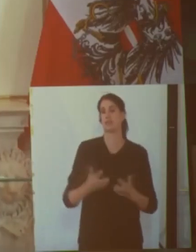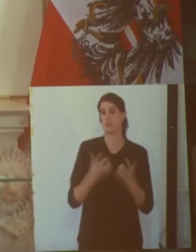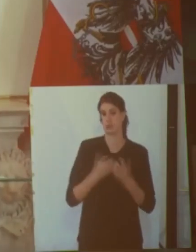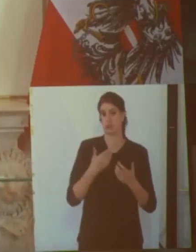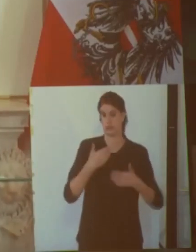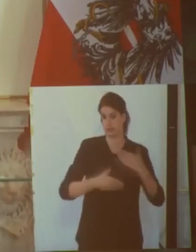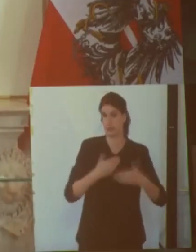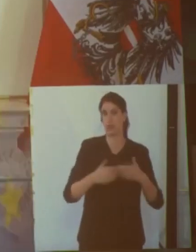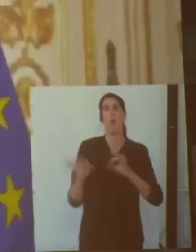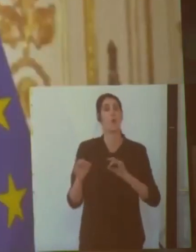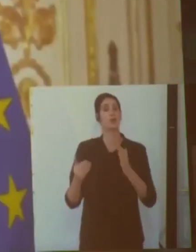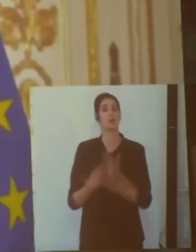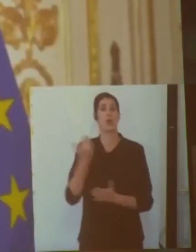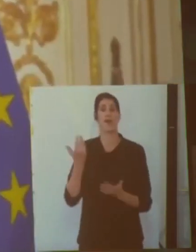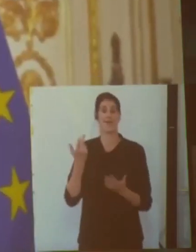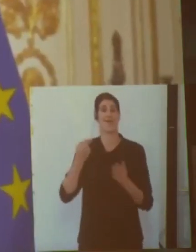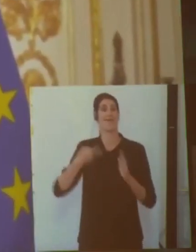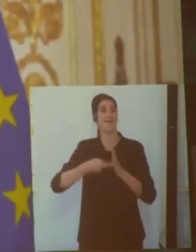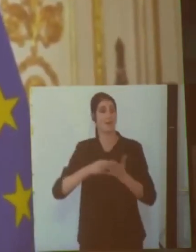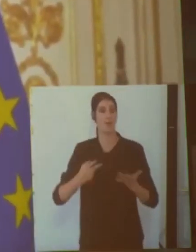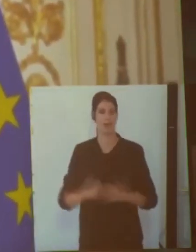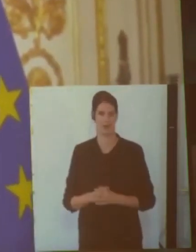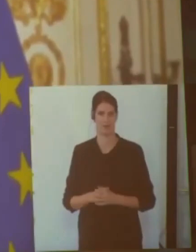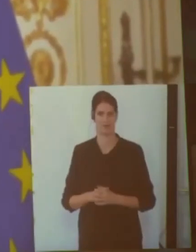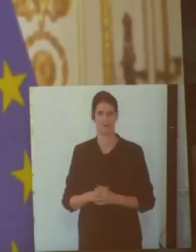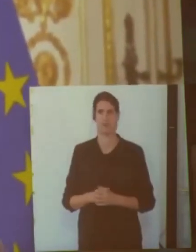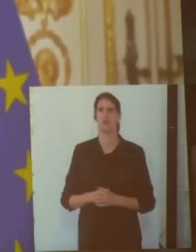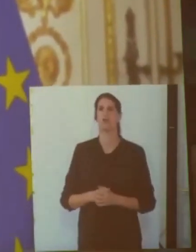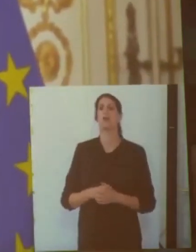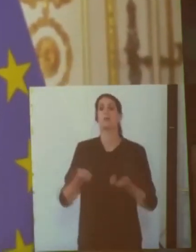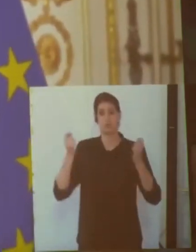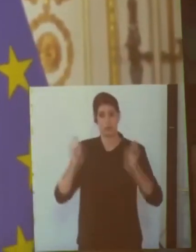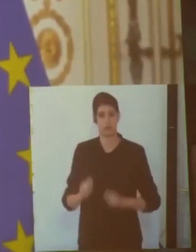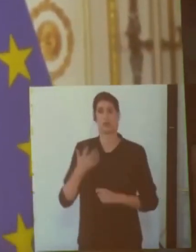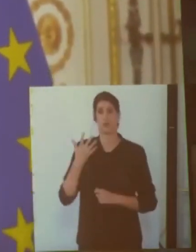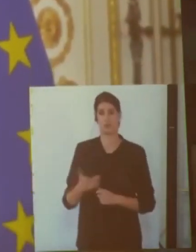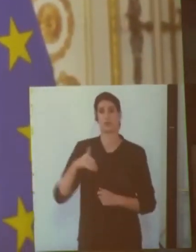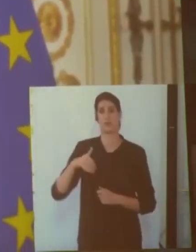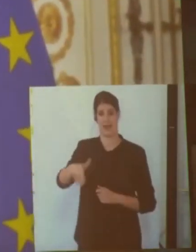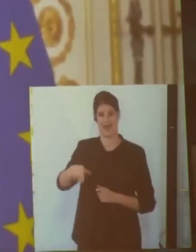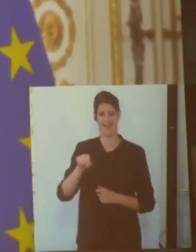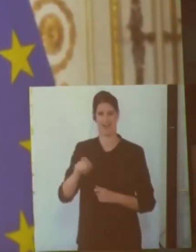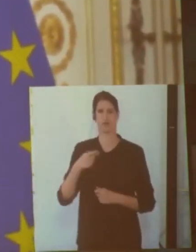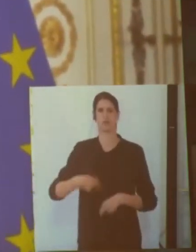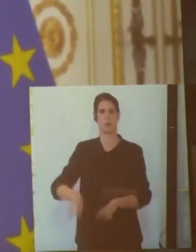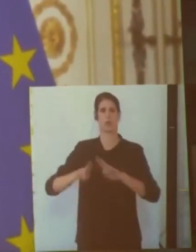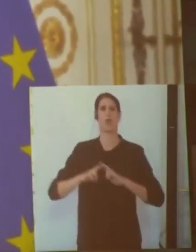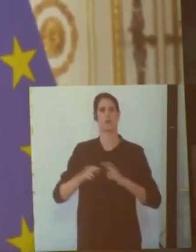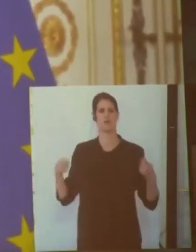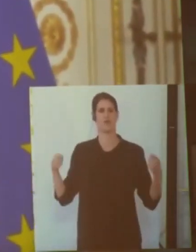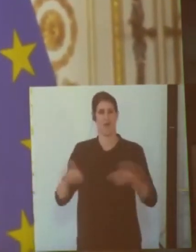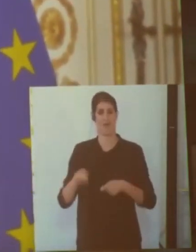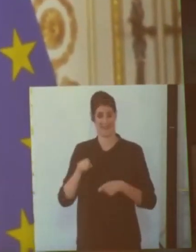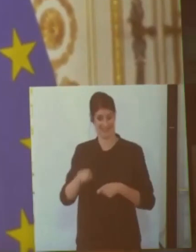neue Technologien. Die beschlossenen 750 Milliarden aus dem Recovery Fund sind eine gute Möglichkeit, um